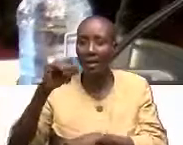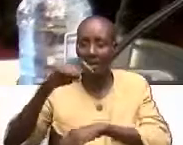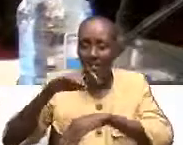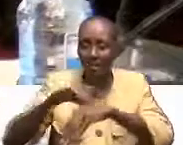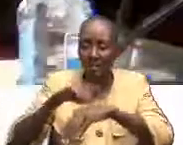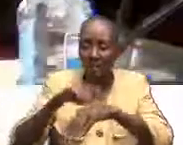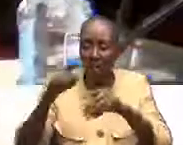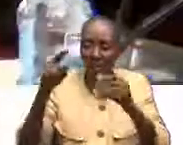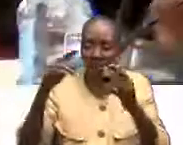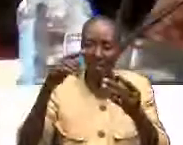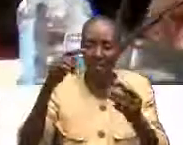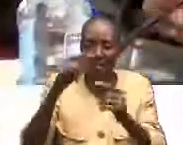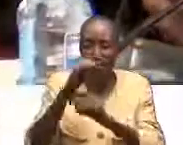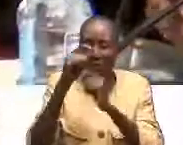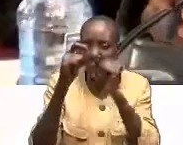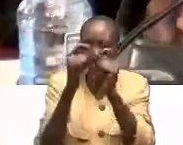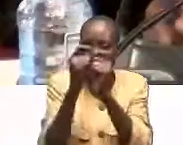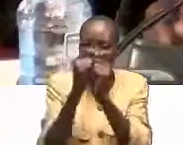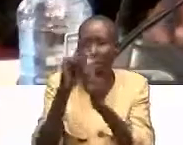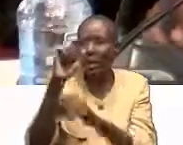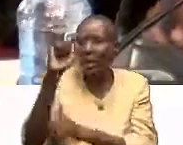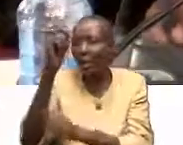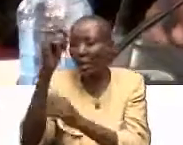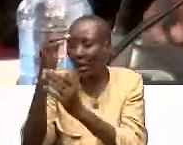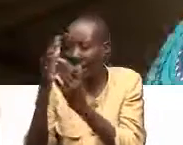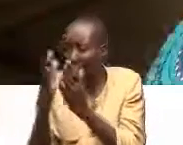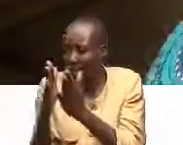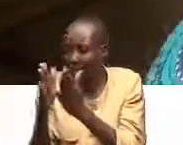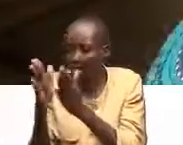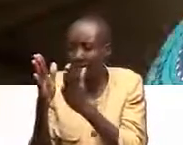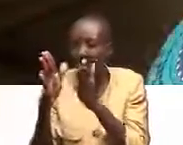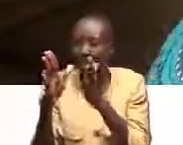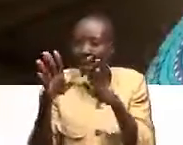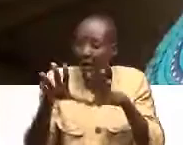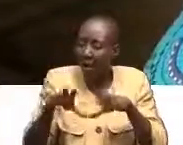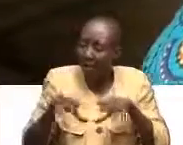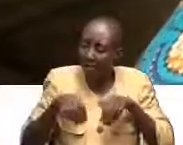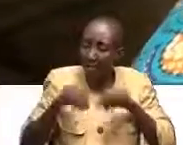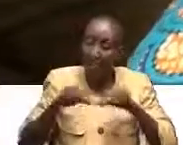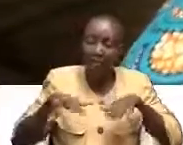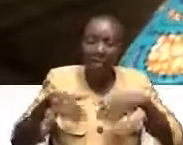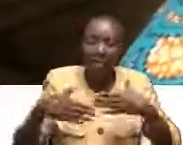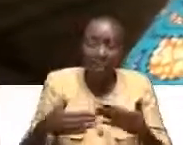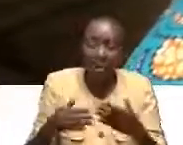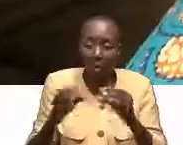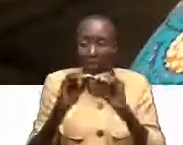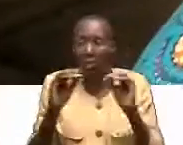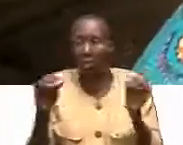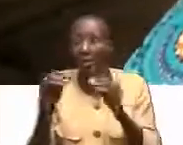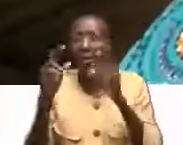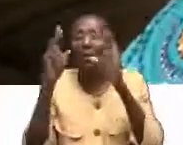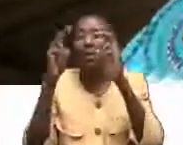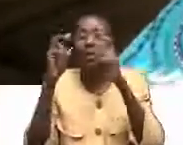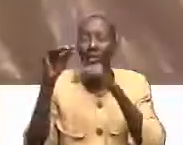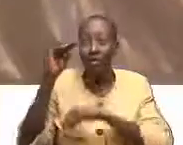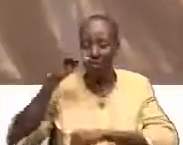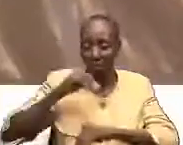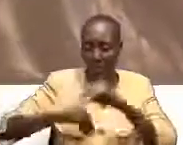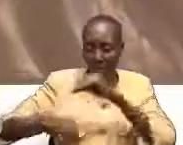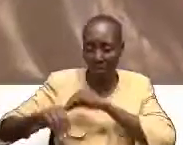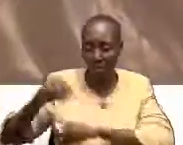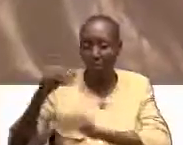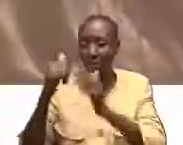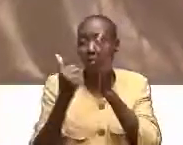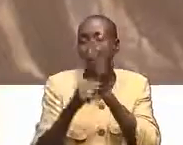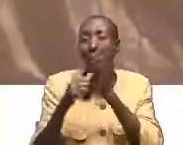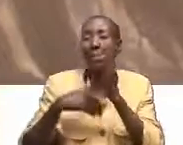whether Kenyans like it that way or not. Swala la ufisadi likiwa donda sugu nchini, kinara huyo wa ANC